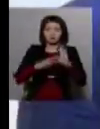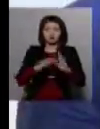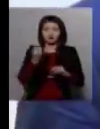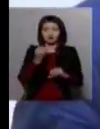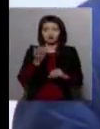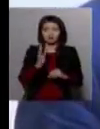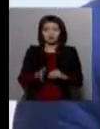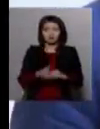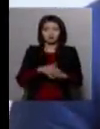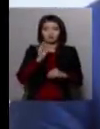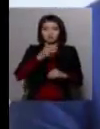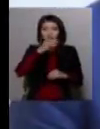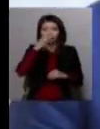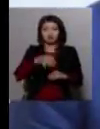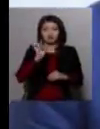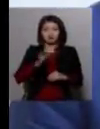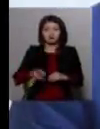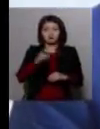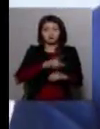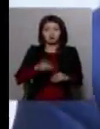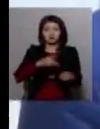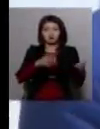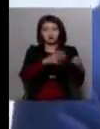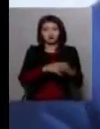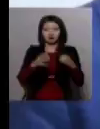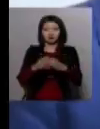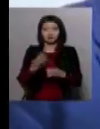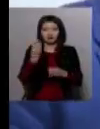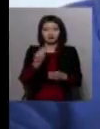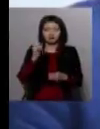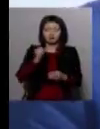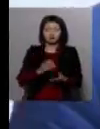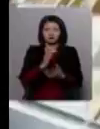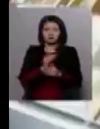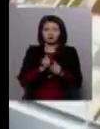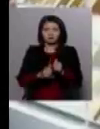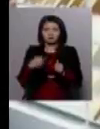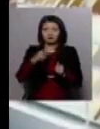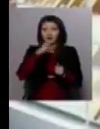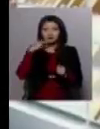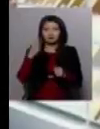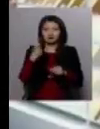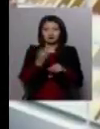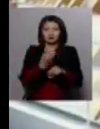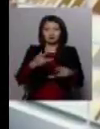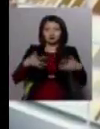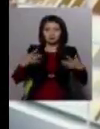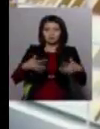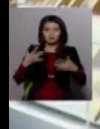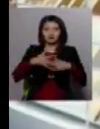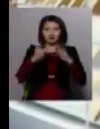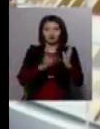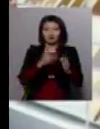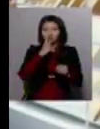басшылығы. Айта кетерлік жайт, Кроношпан компаниясы Уфадағы арнайы индустриалдық парктердің бірінде орналасқан. Инвесторларға мұнда салықтық